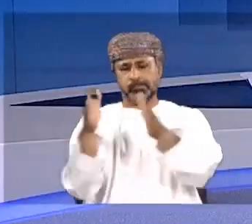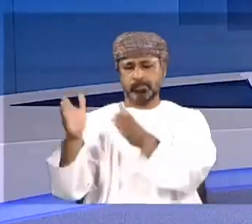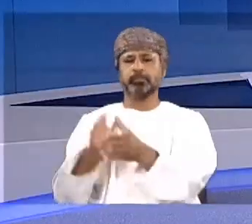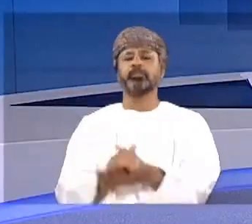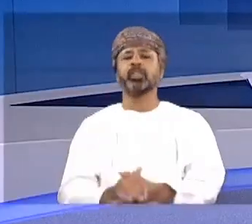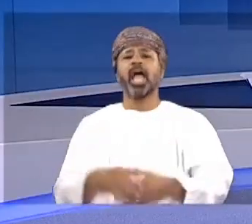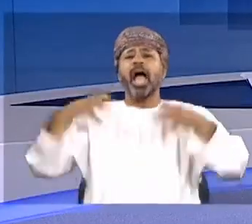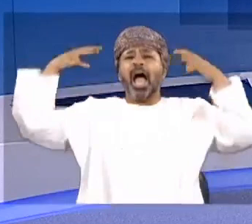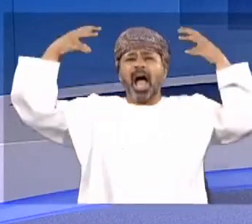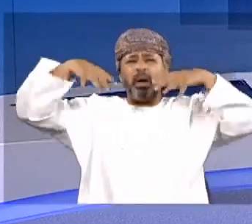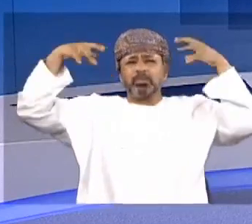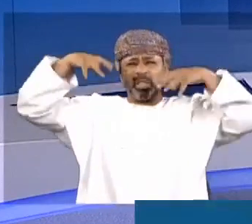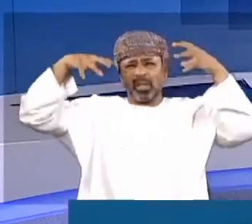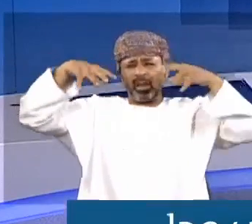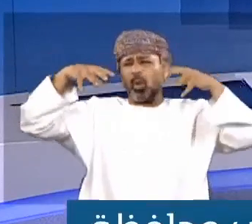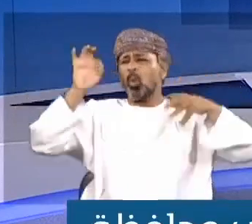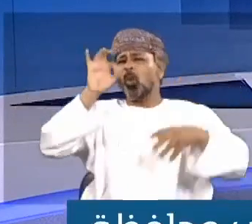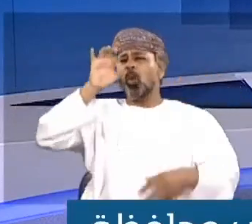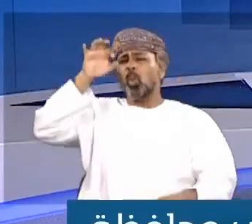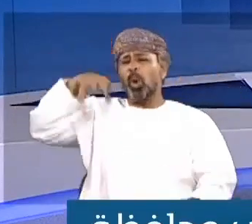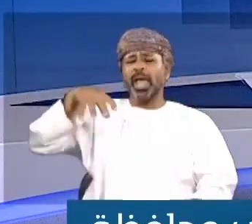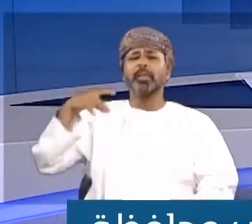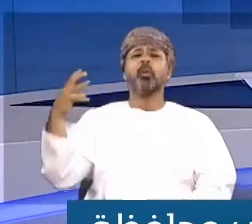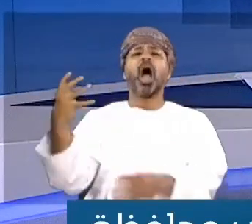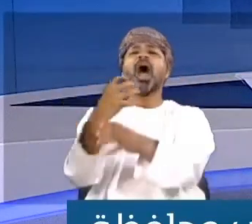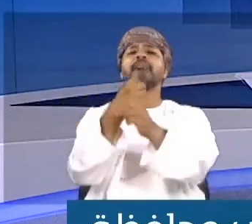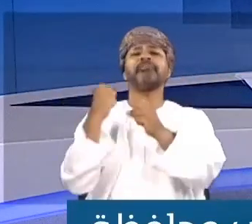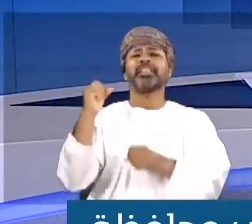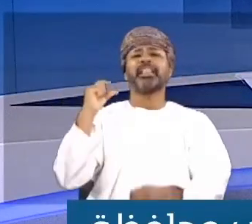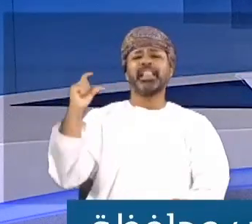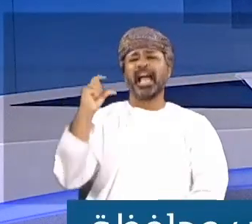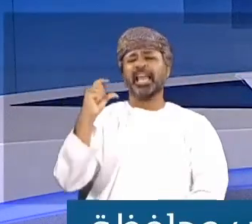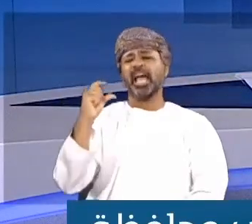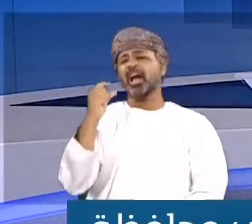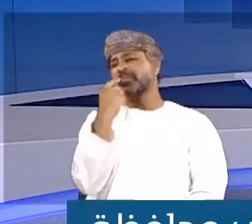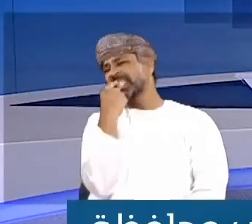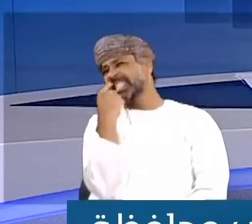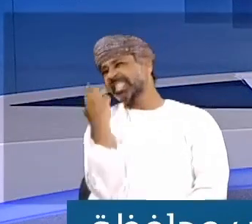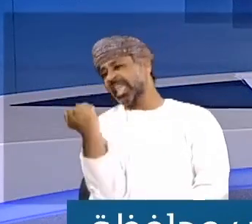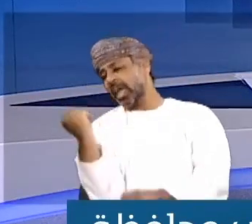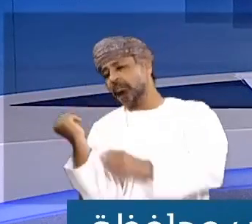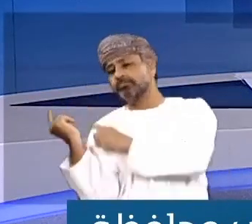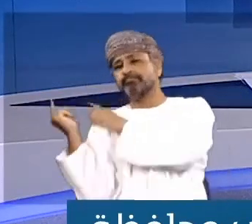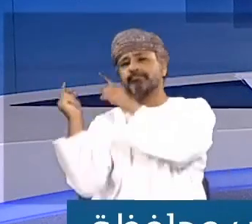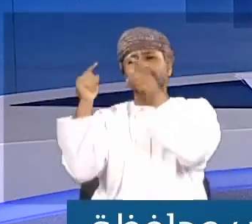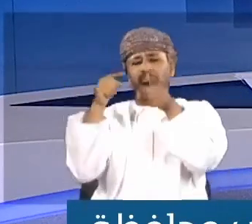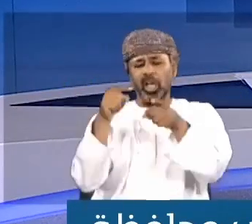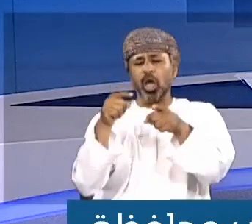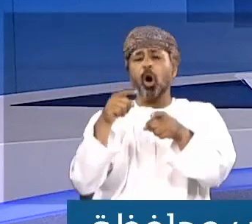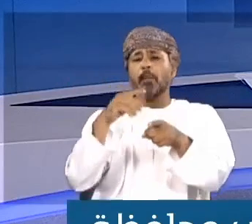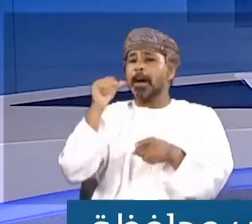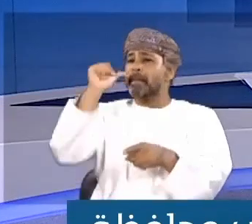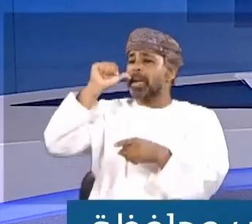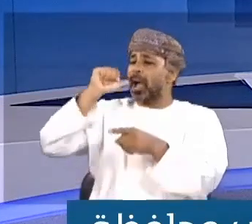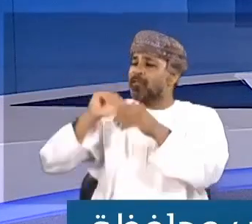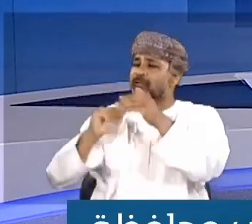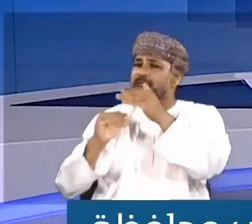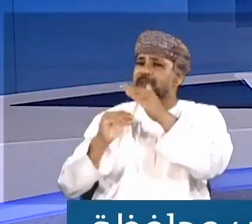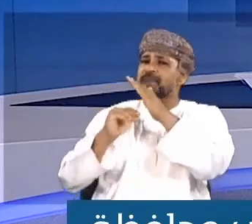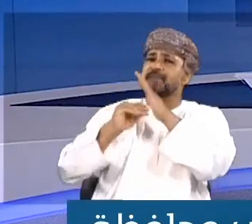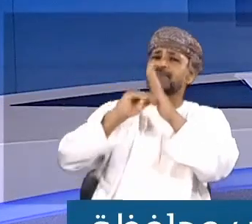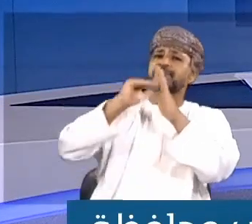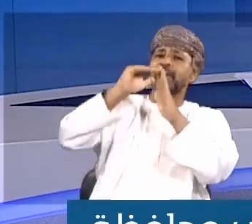أدت الأمطار التي شهدتها محافظة الداخلية منذ مطلع العام الجاري إلى ارتفاع منسوب المياه في